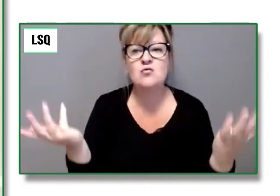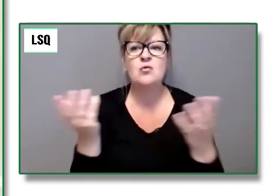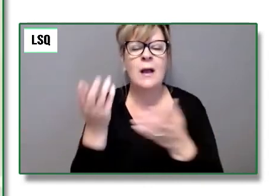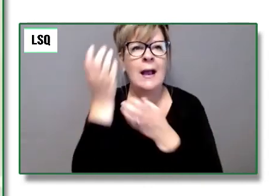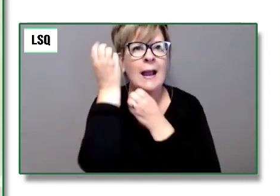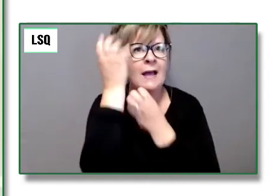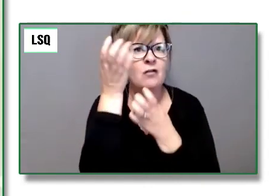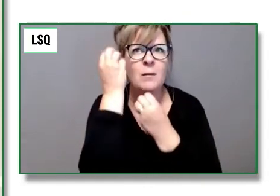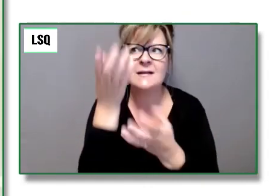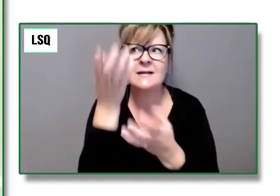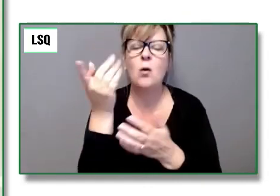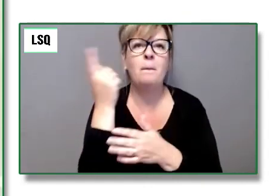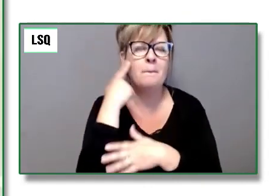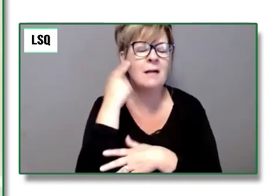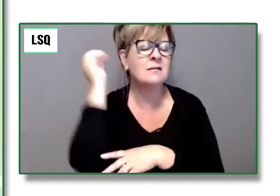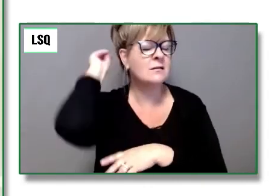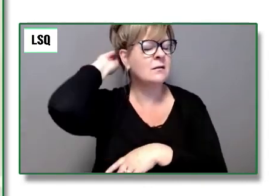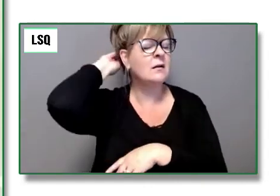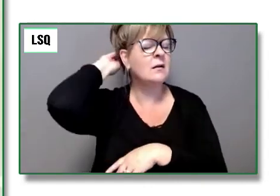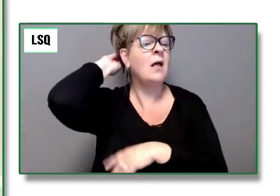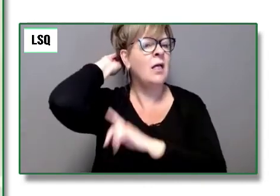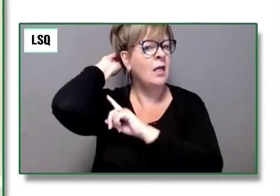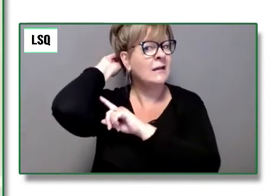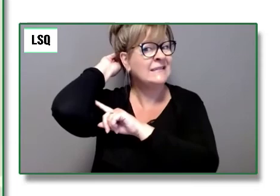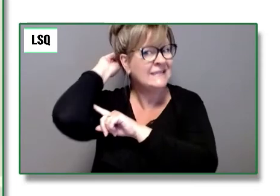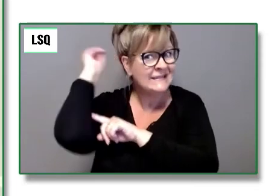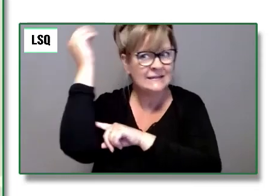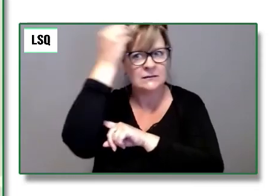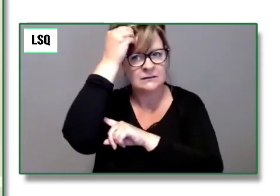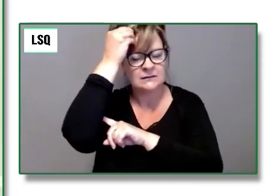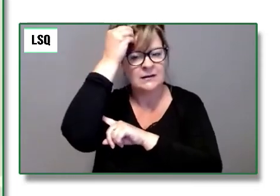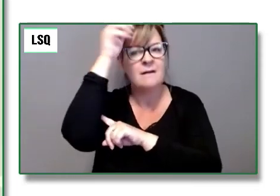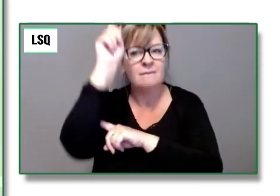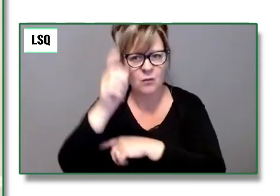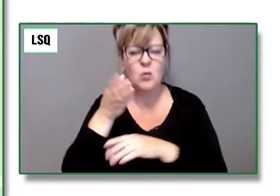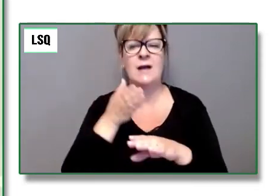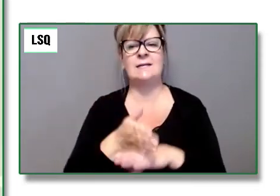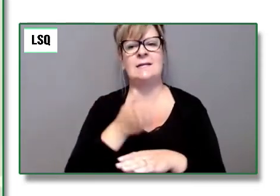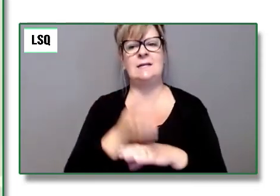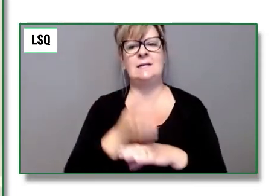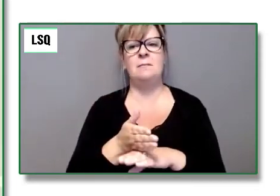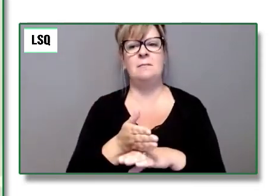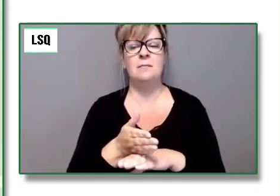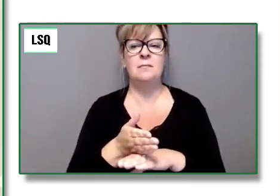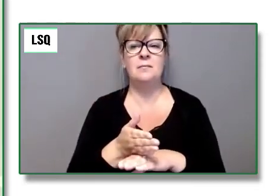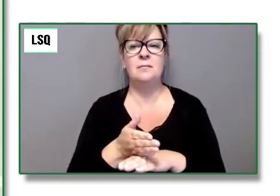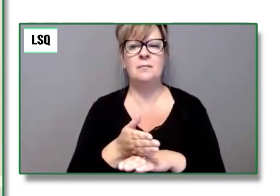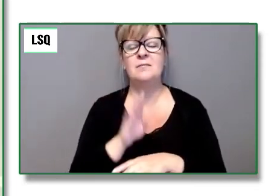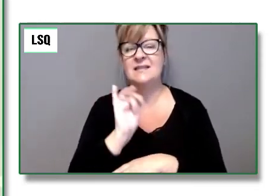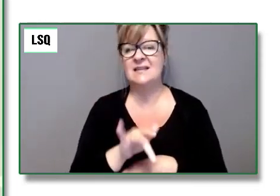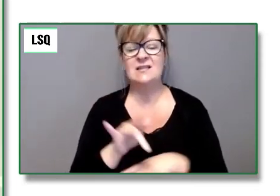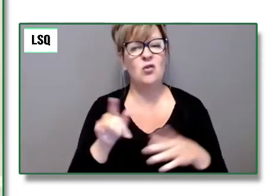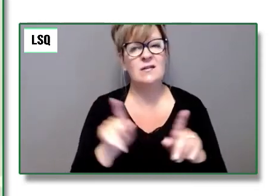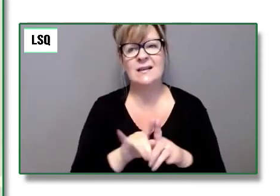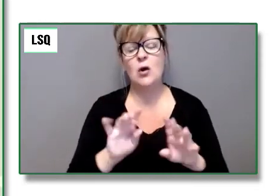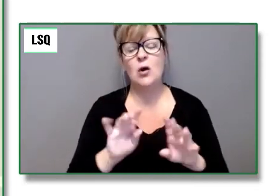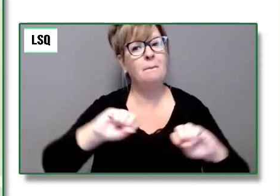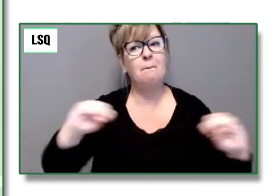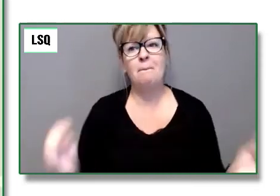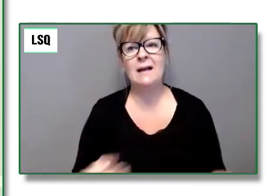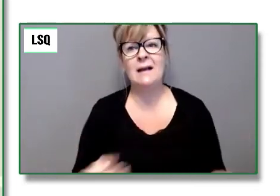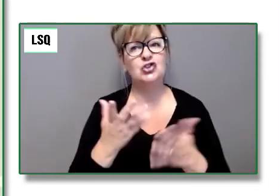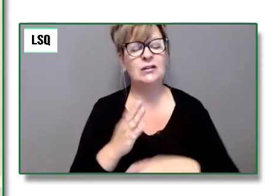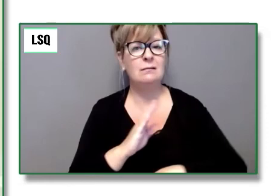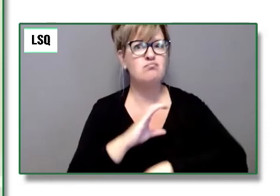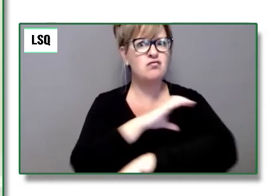la magie et le pouvoir de l'accessibilité lorsque c'est conçu avec intention et